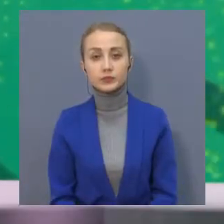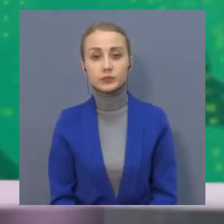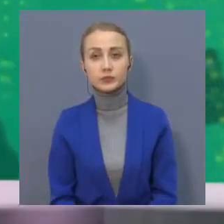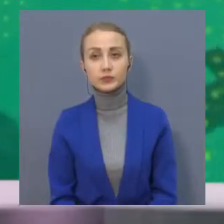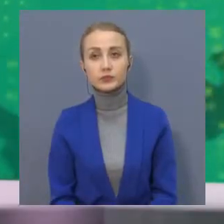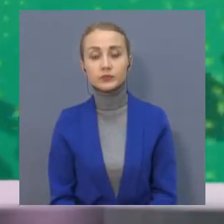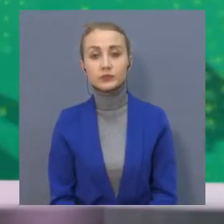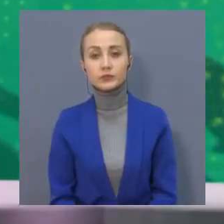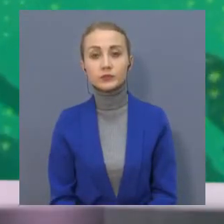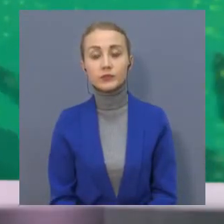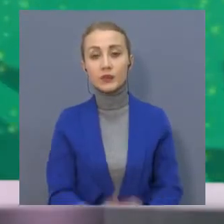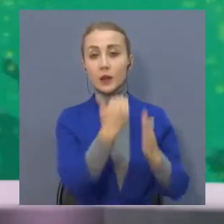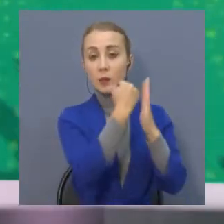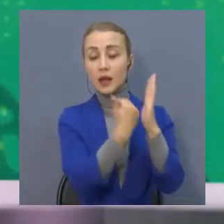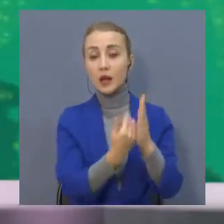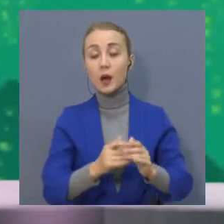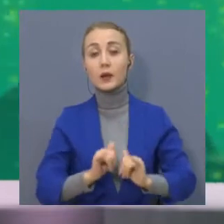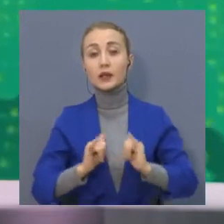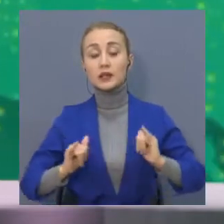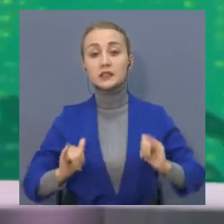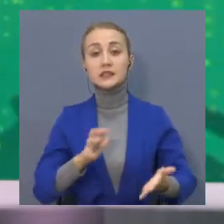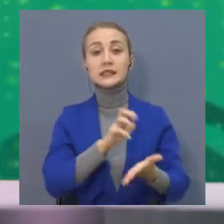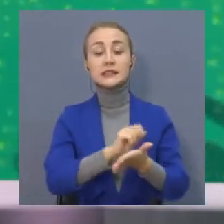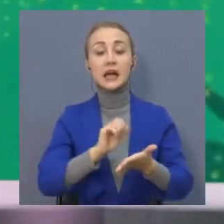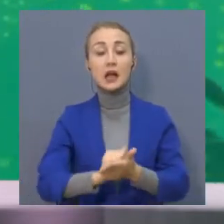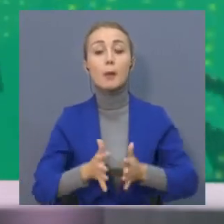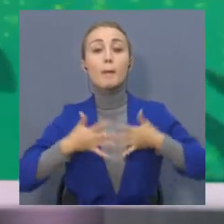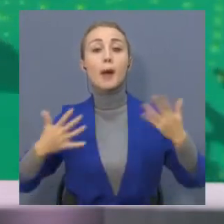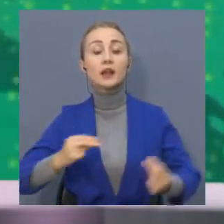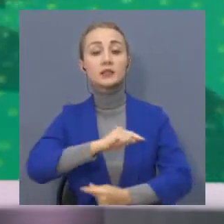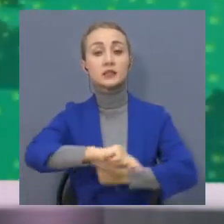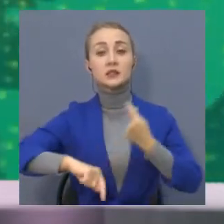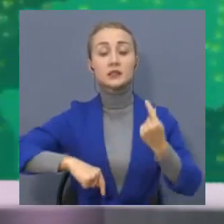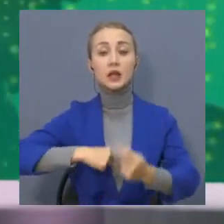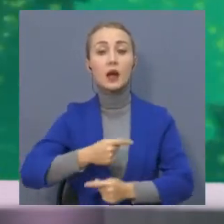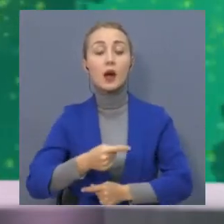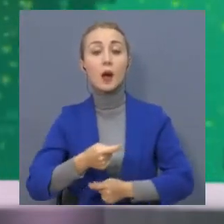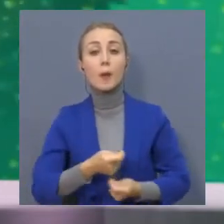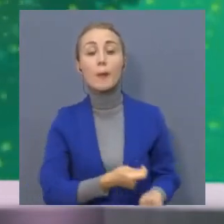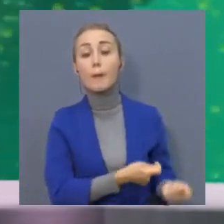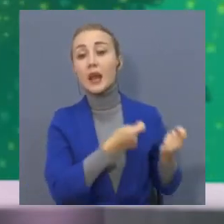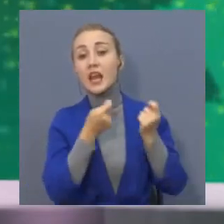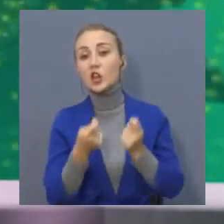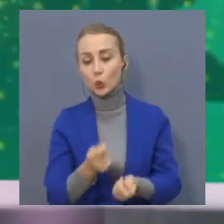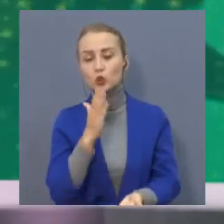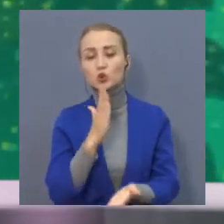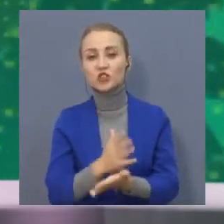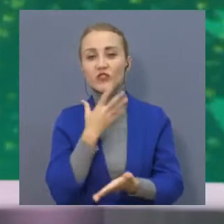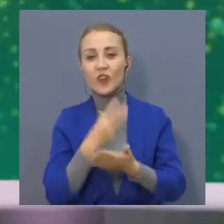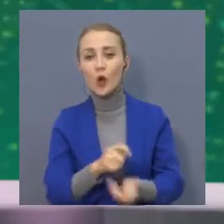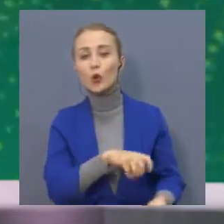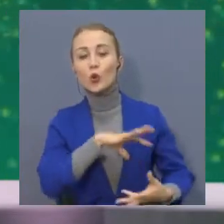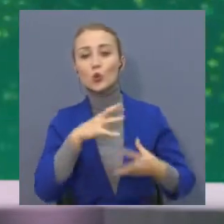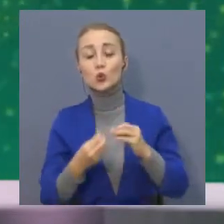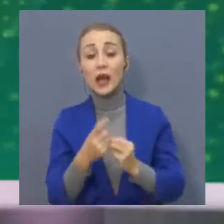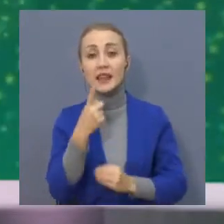Нәтижелі жұмыспен қамту және жаппай кәсіпкерлікті дамытудың 2017-2021 жылдарға арналған еңбек бағдарламасы Шортанды ауданында